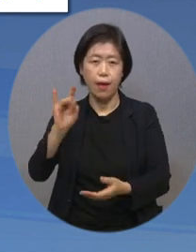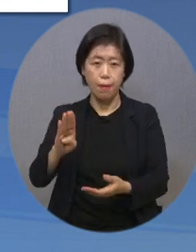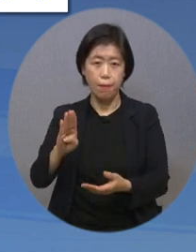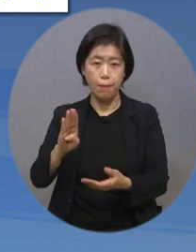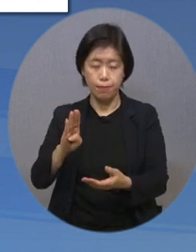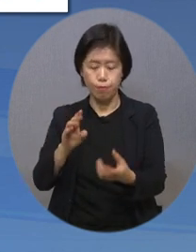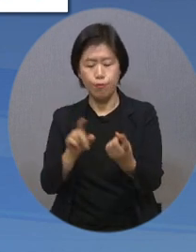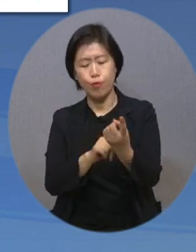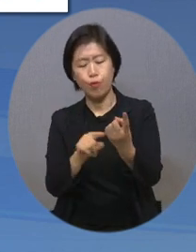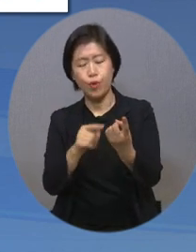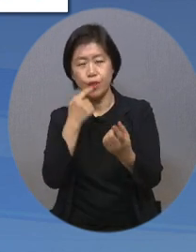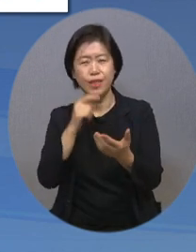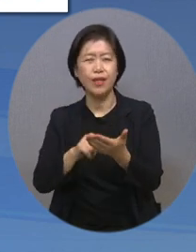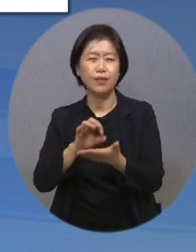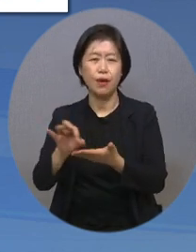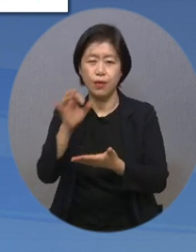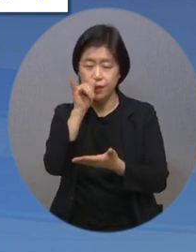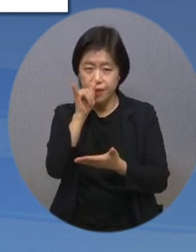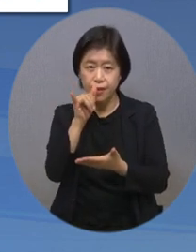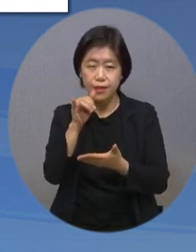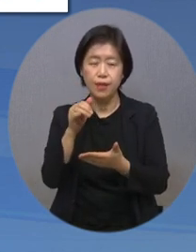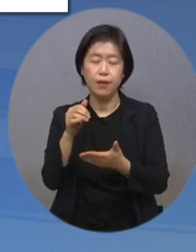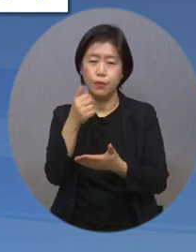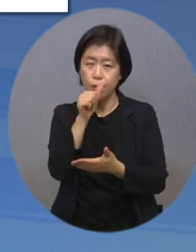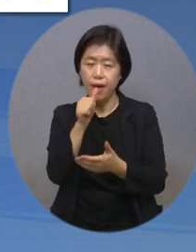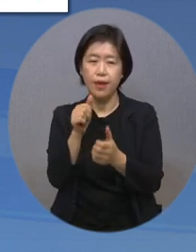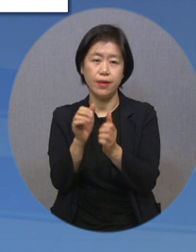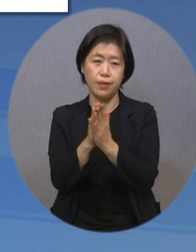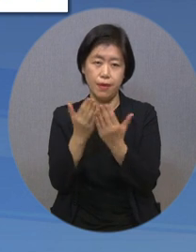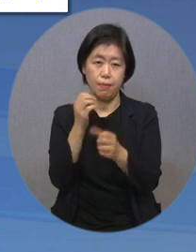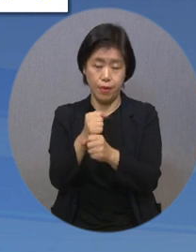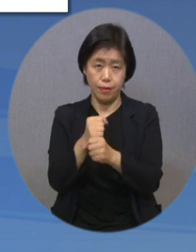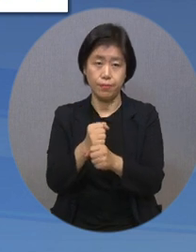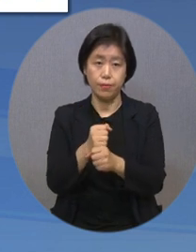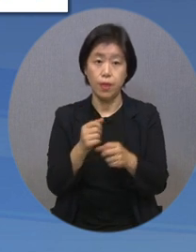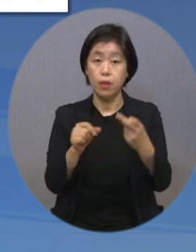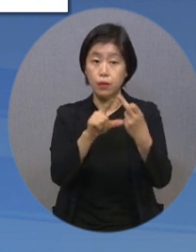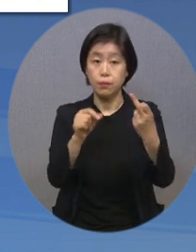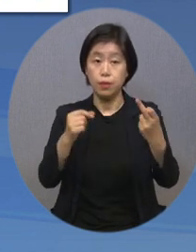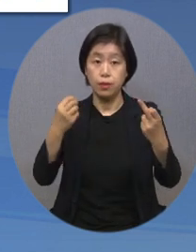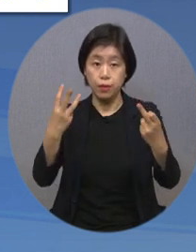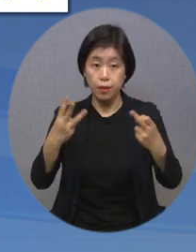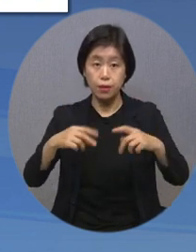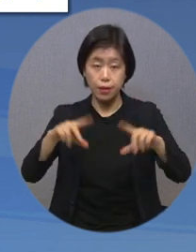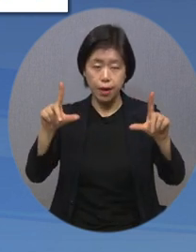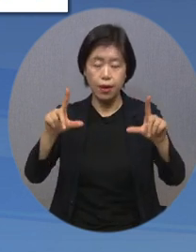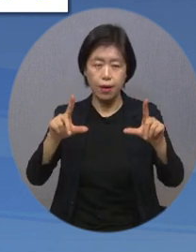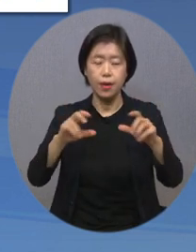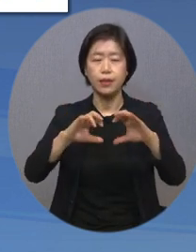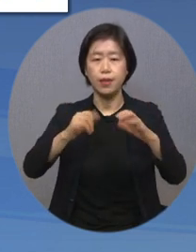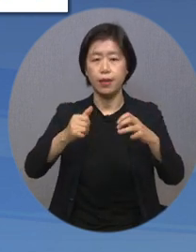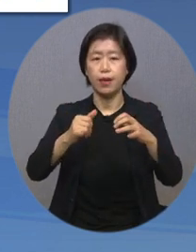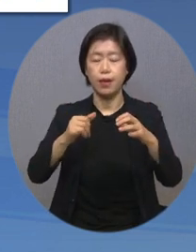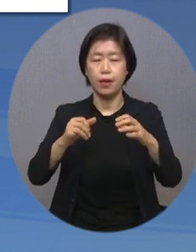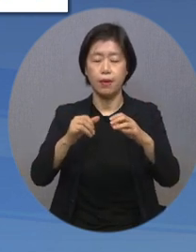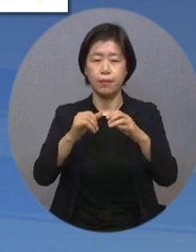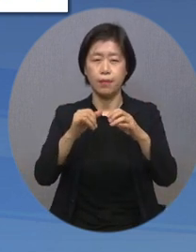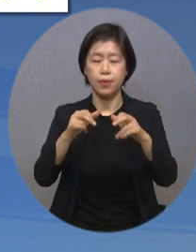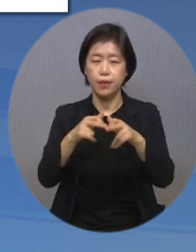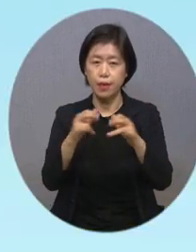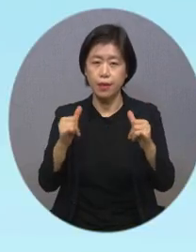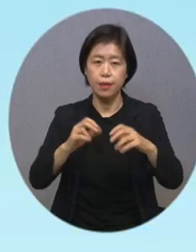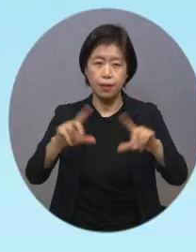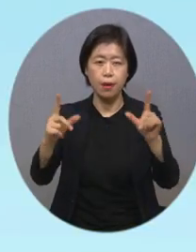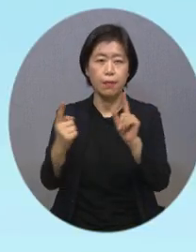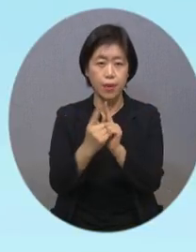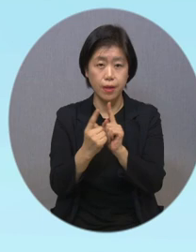배민을 운영하는 우아한 형제들은 12월 3일 세계 장애인의 날을 맞아 사회적 기업 소소한 소통과 함께